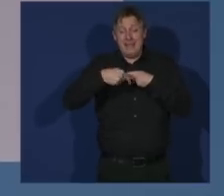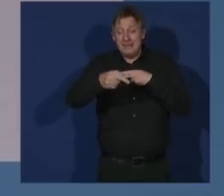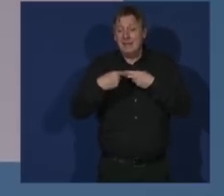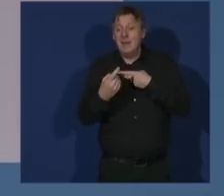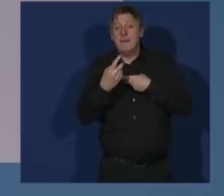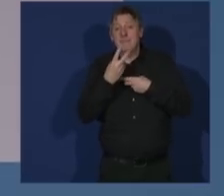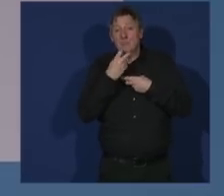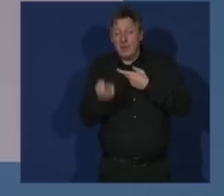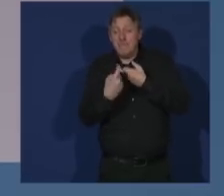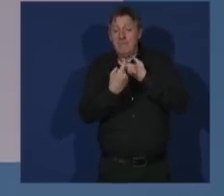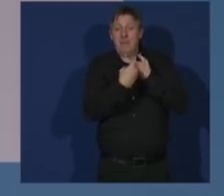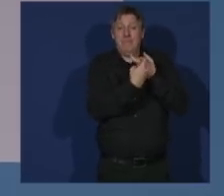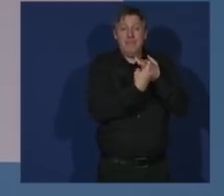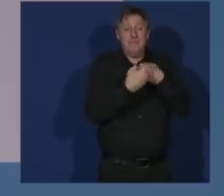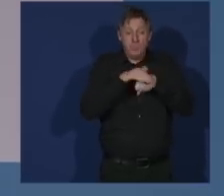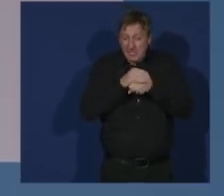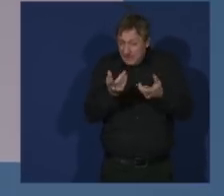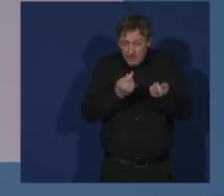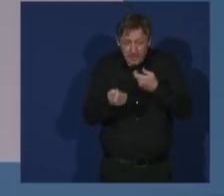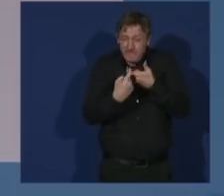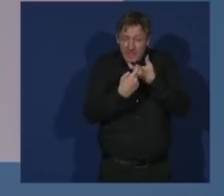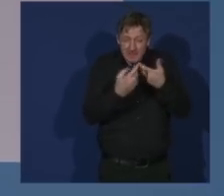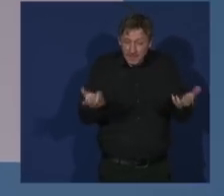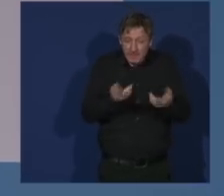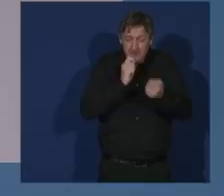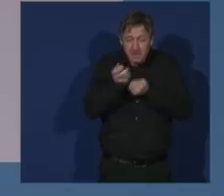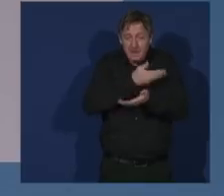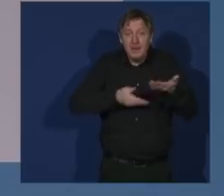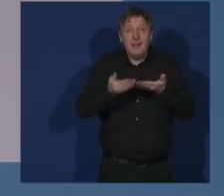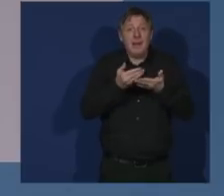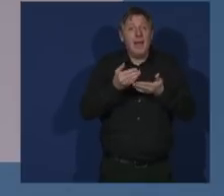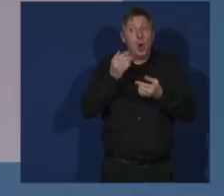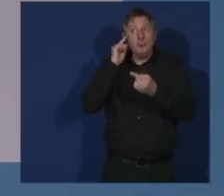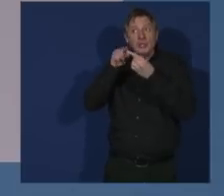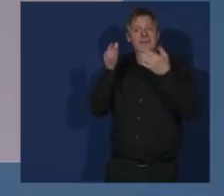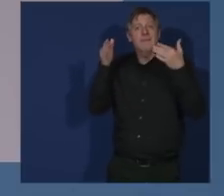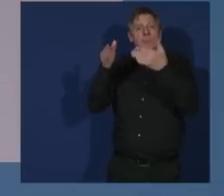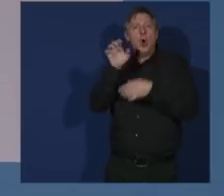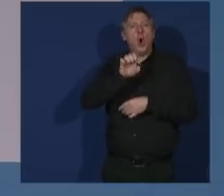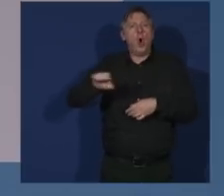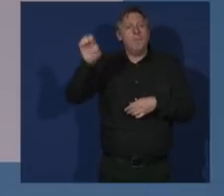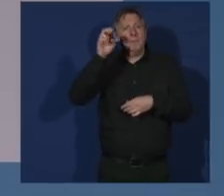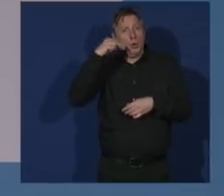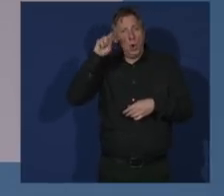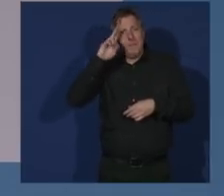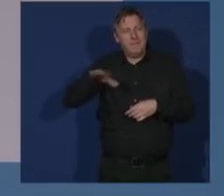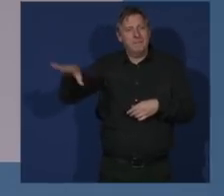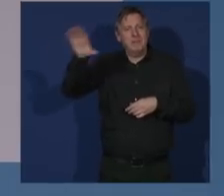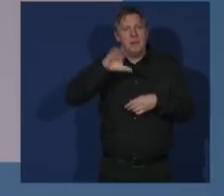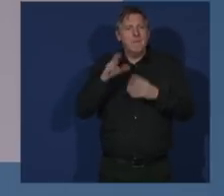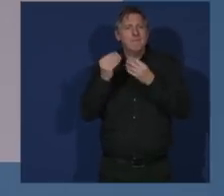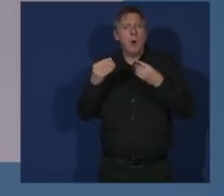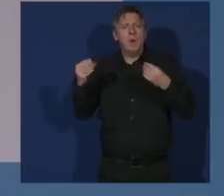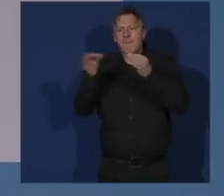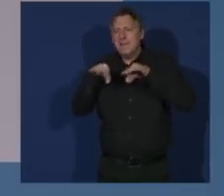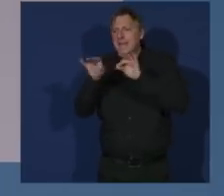norme. L'Europe. L'Europe, cette construction des peuples qui semblait acquise,